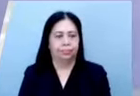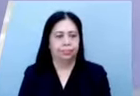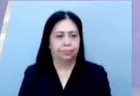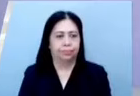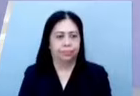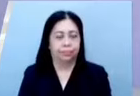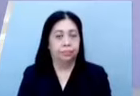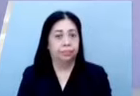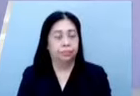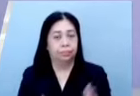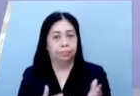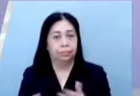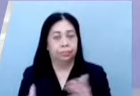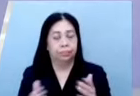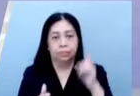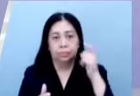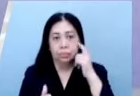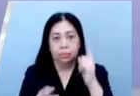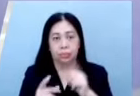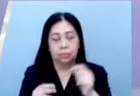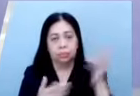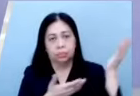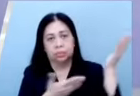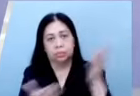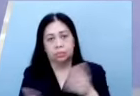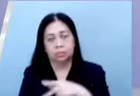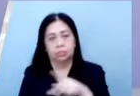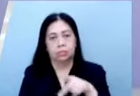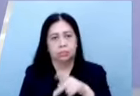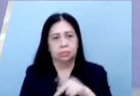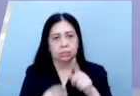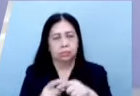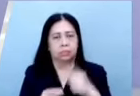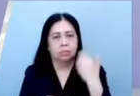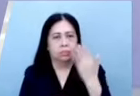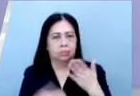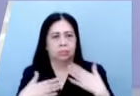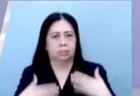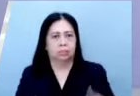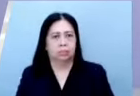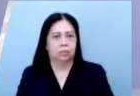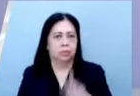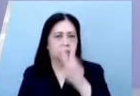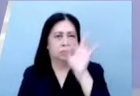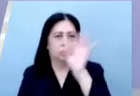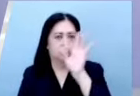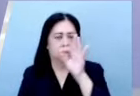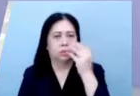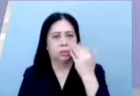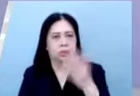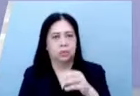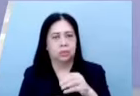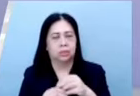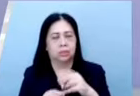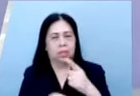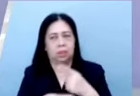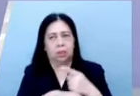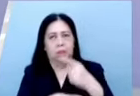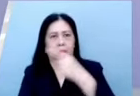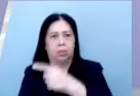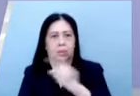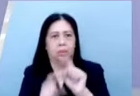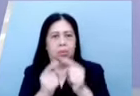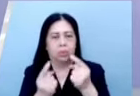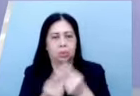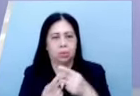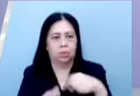Inaasikaso na po ng gobyerno ang pag-uwi sa Pilipinas ng mga labi ng dalawang Pilipinong nasawi sa missile attack ng rebelding Houthi.